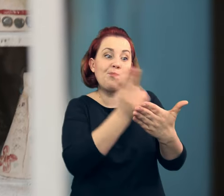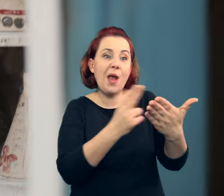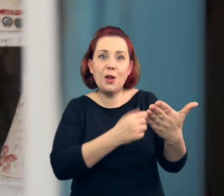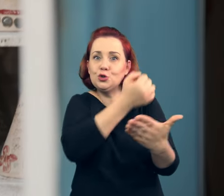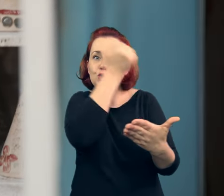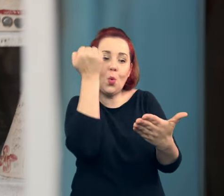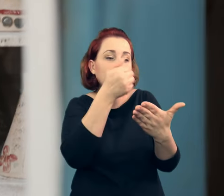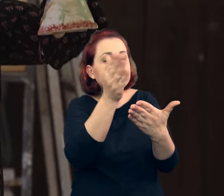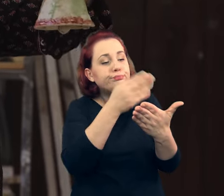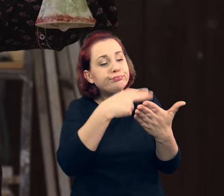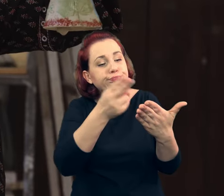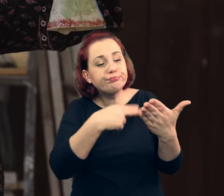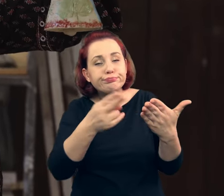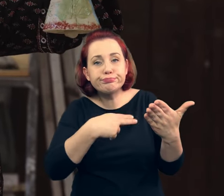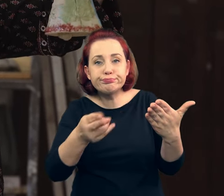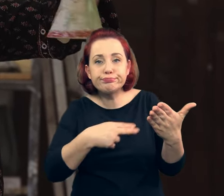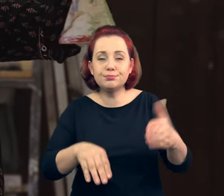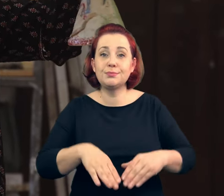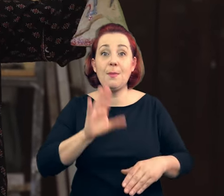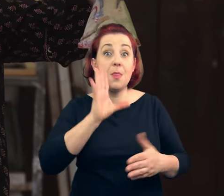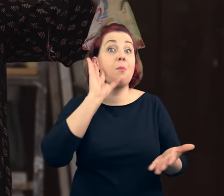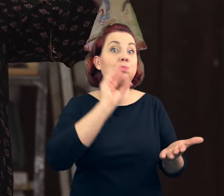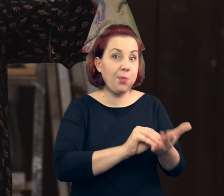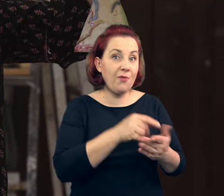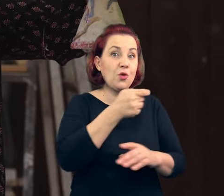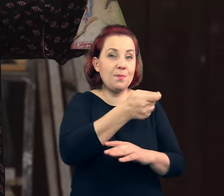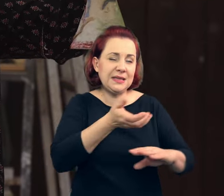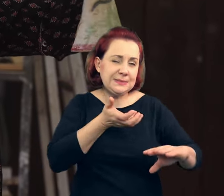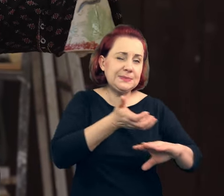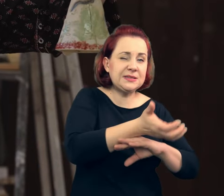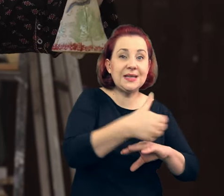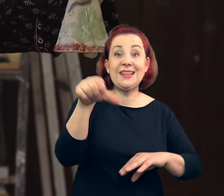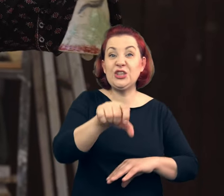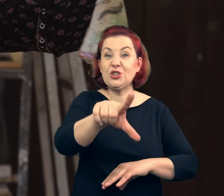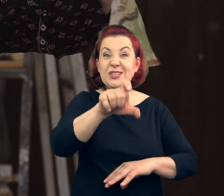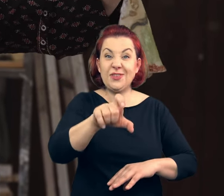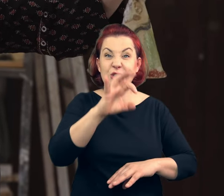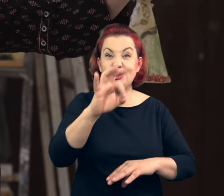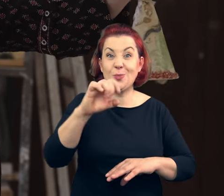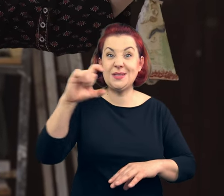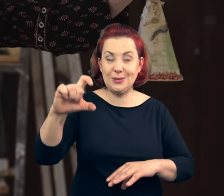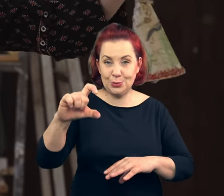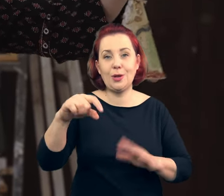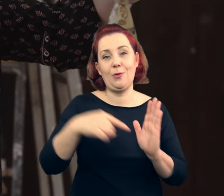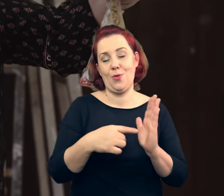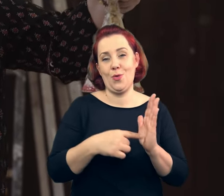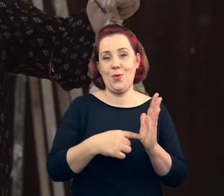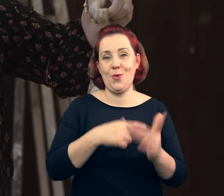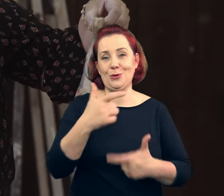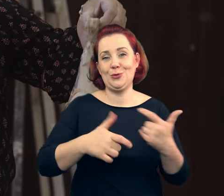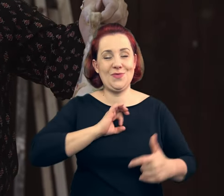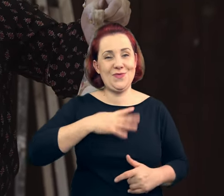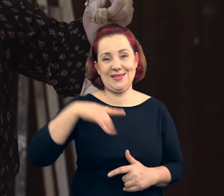malować szkliwami. I jeszcze raz włożyć do pieca na 1200 i stworzyć